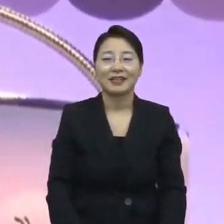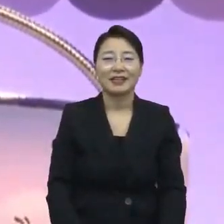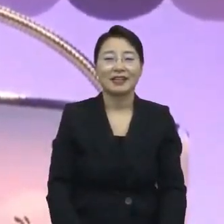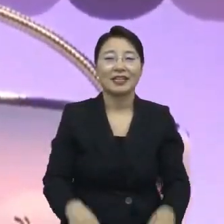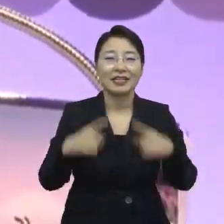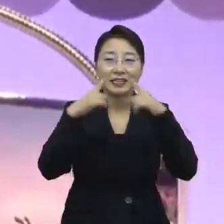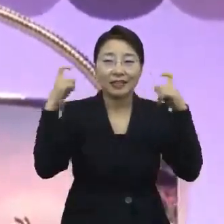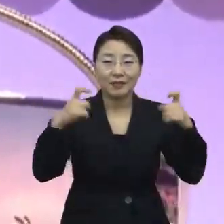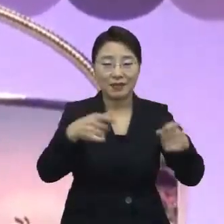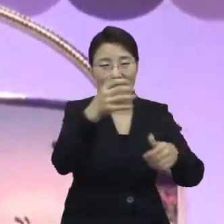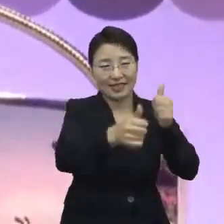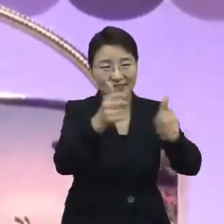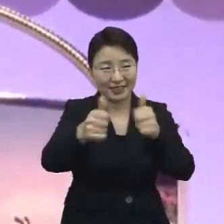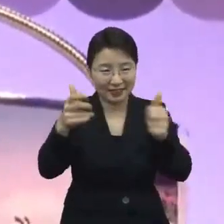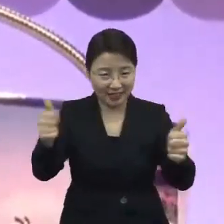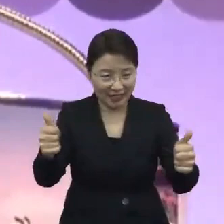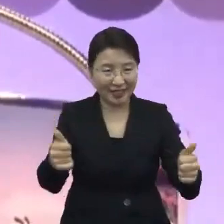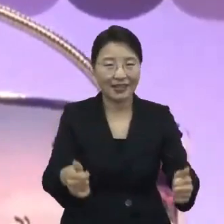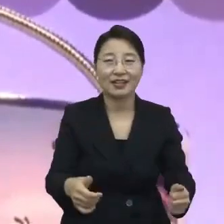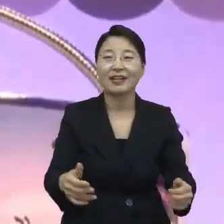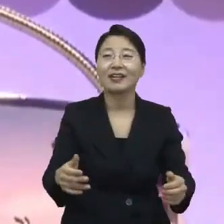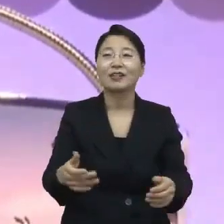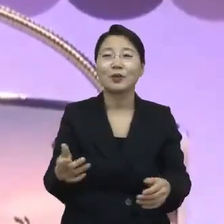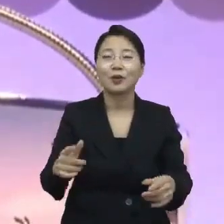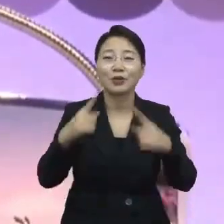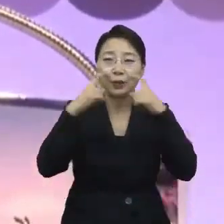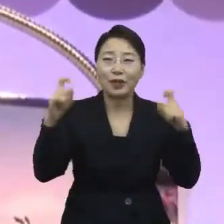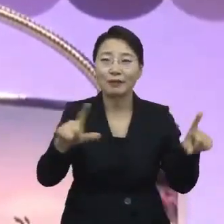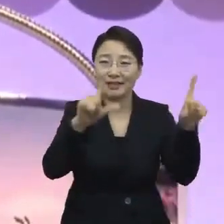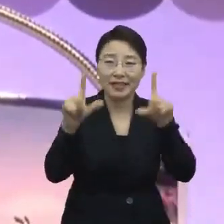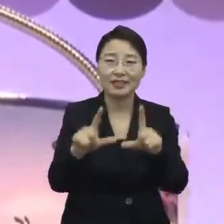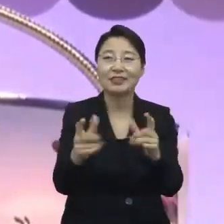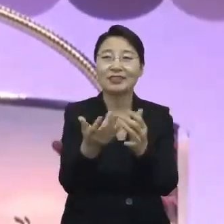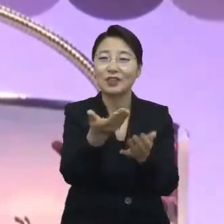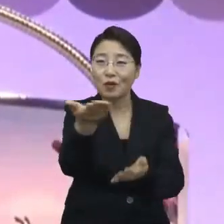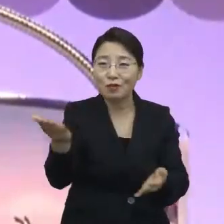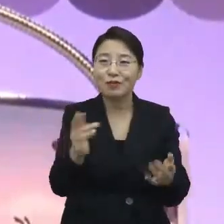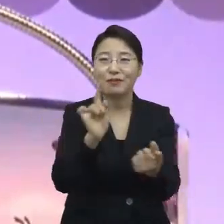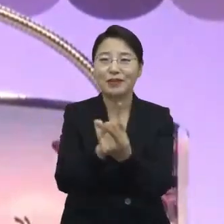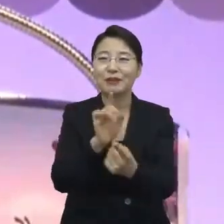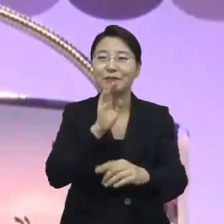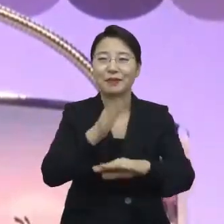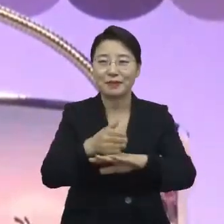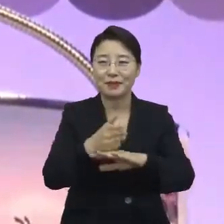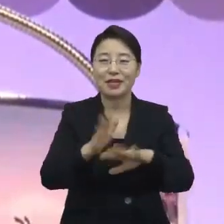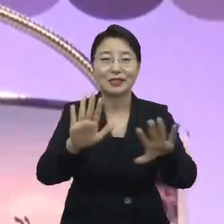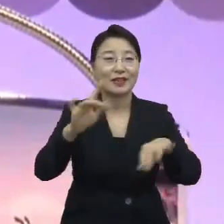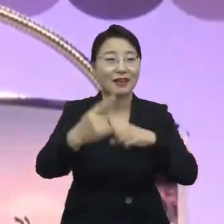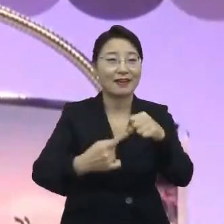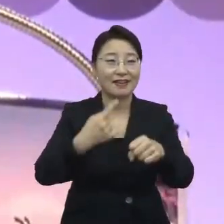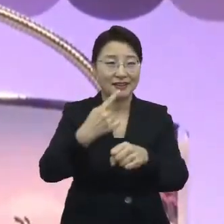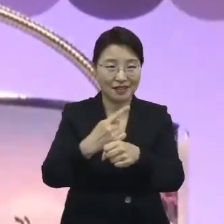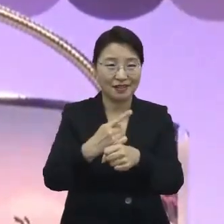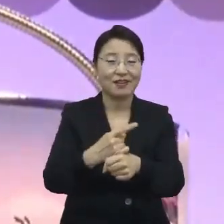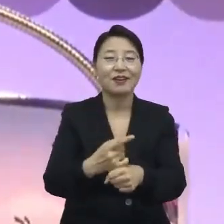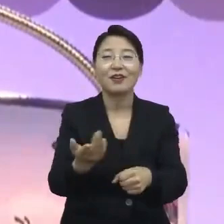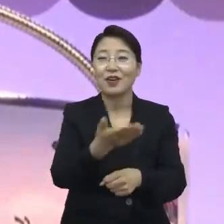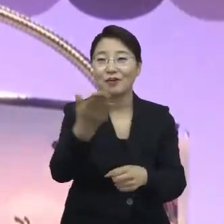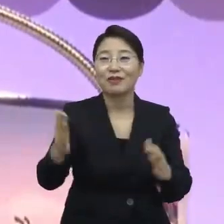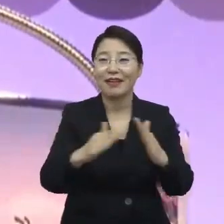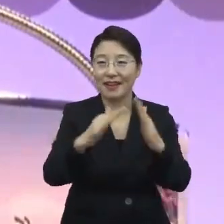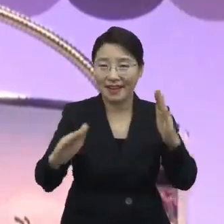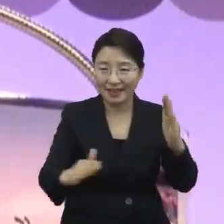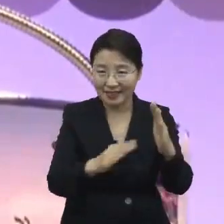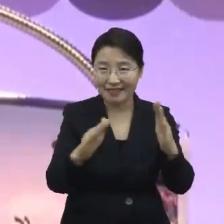국민 여러분을 만나 뵙게 되어 대단히 감사합니다. 새해는 국민 여러분 가정에